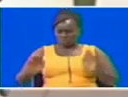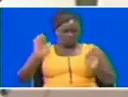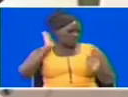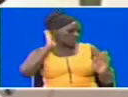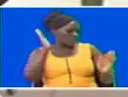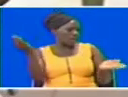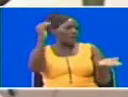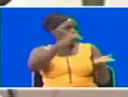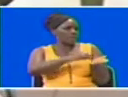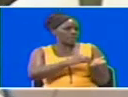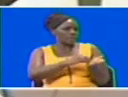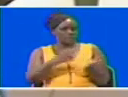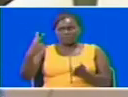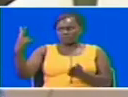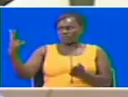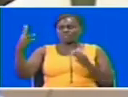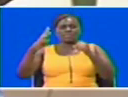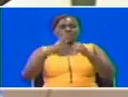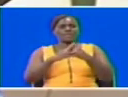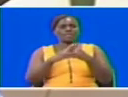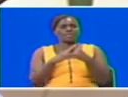tena Aprili tarehe 29.